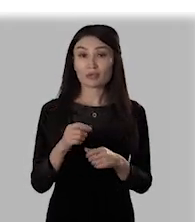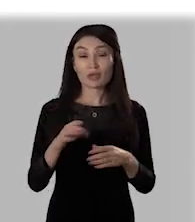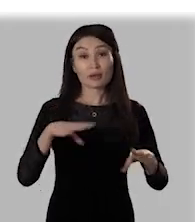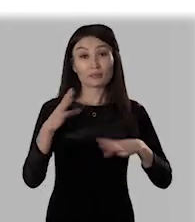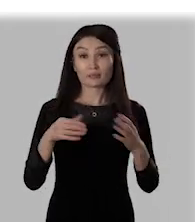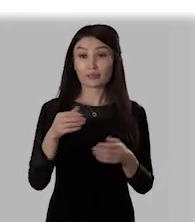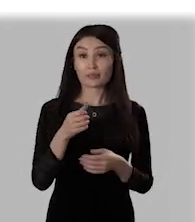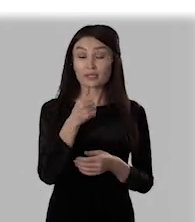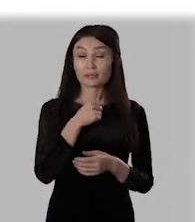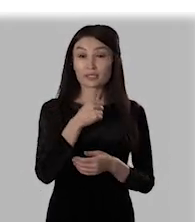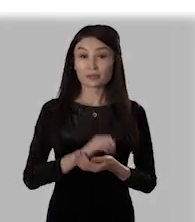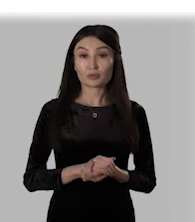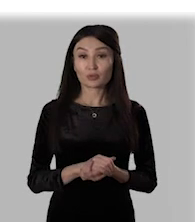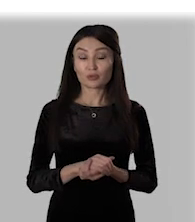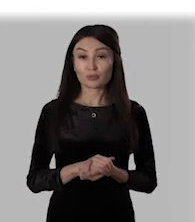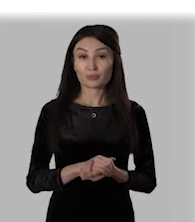машыгып көрөлү.